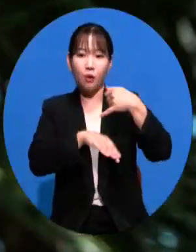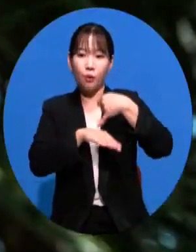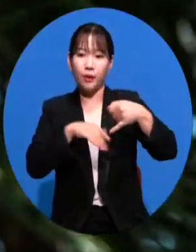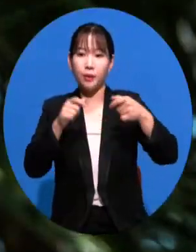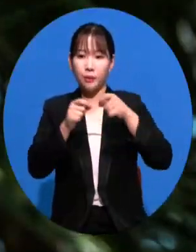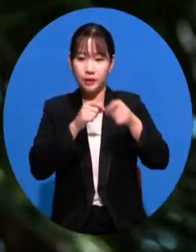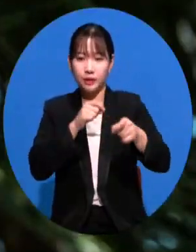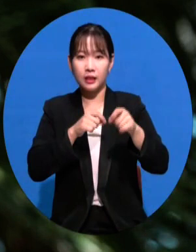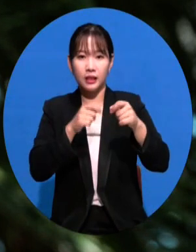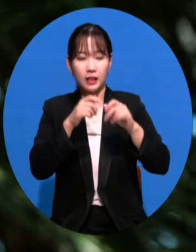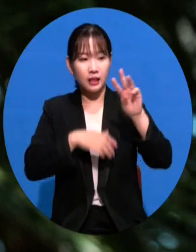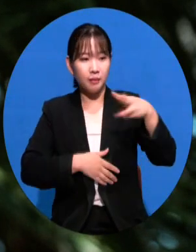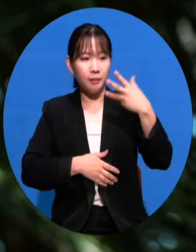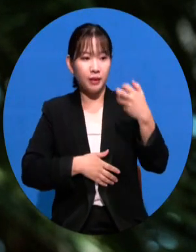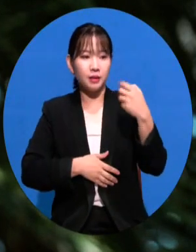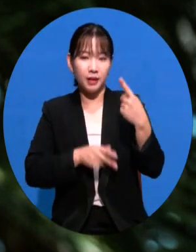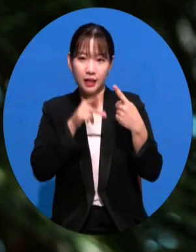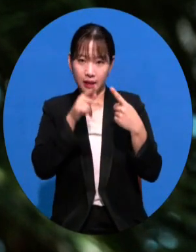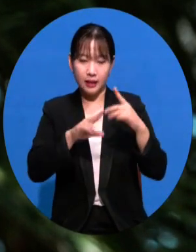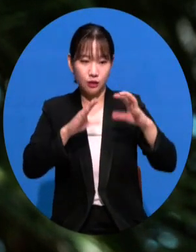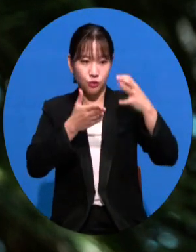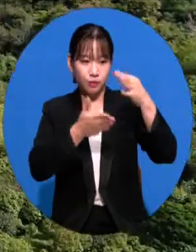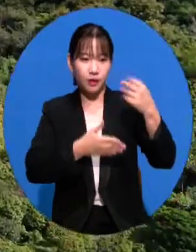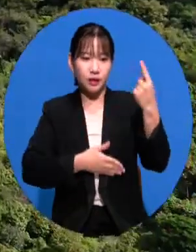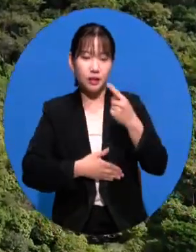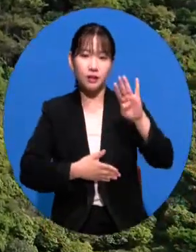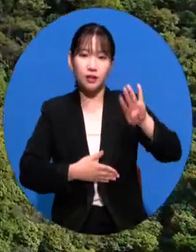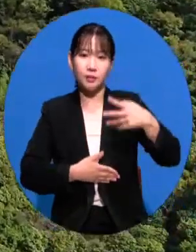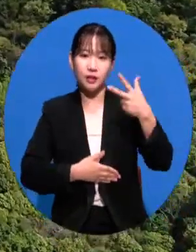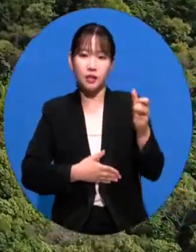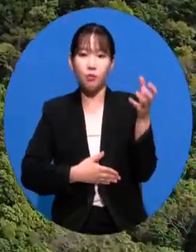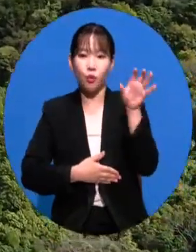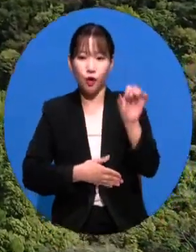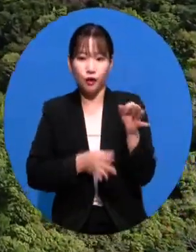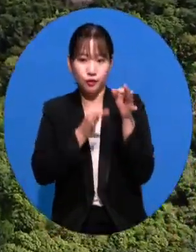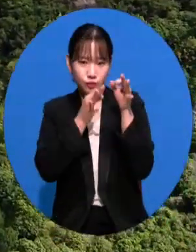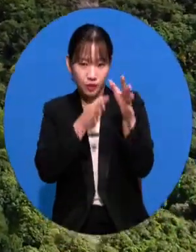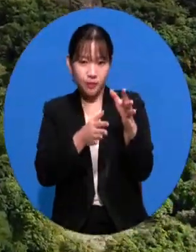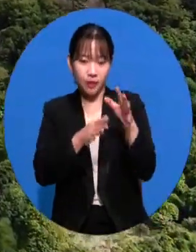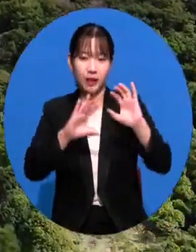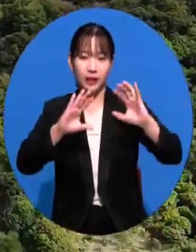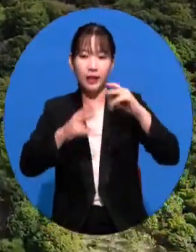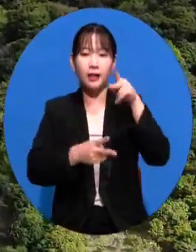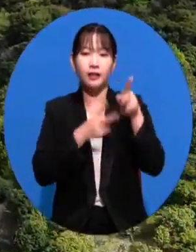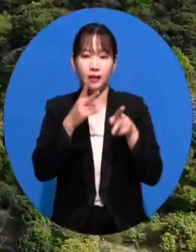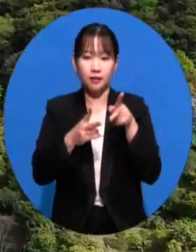부디의 381헥타르의 국비에 1475억 원을 투입하는 국책 사업입니다